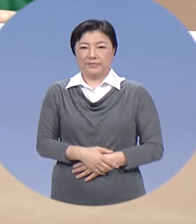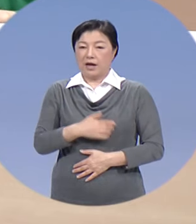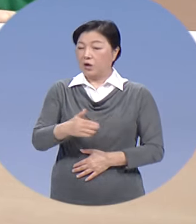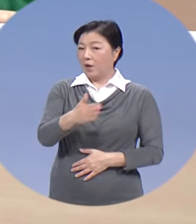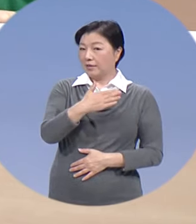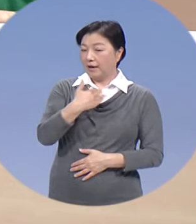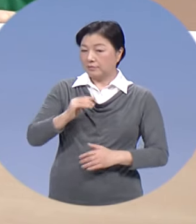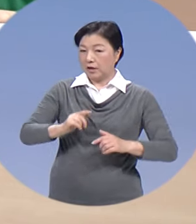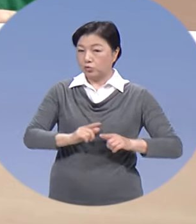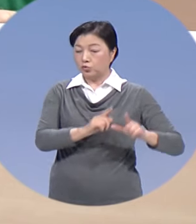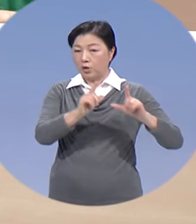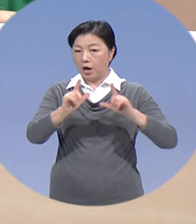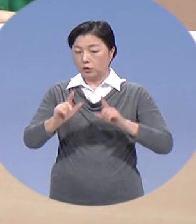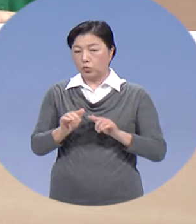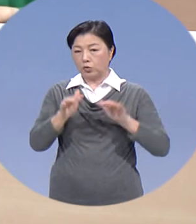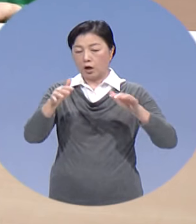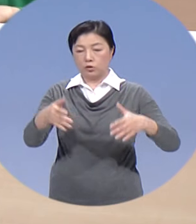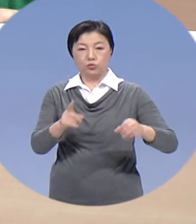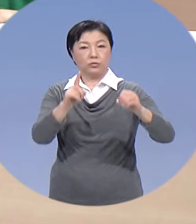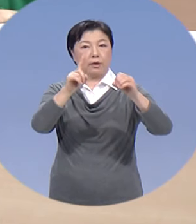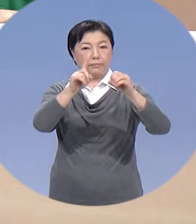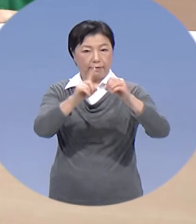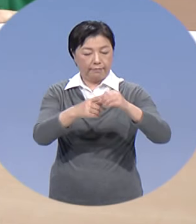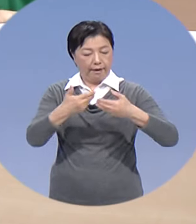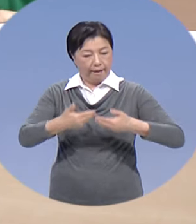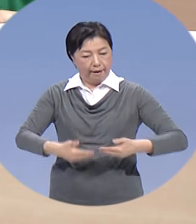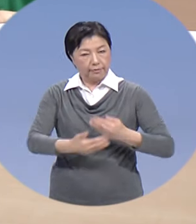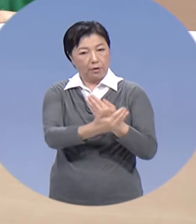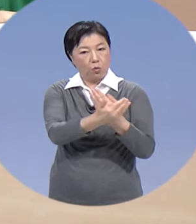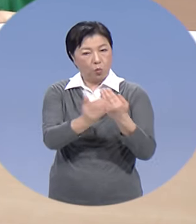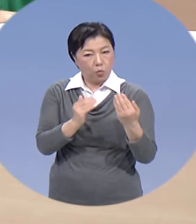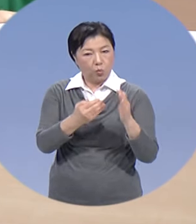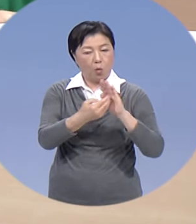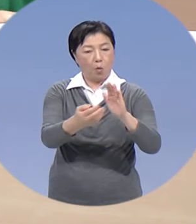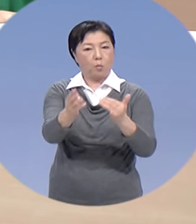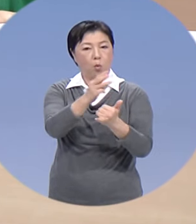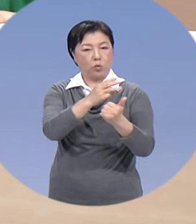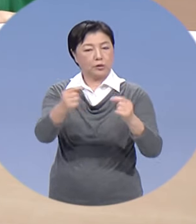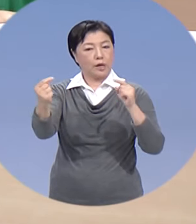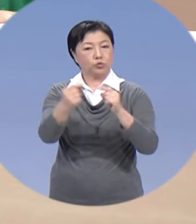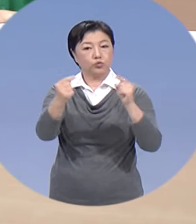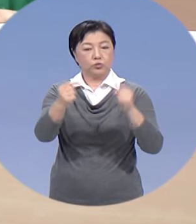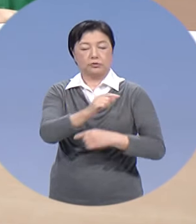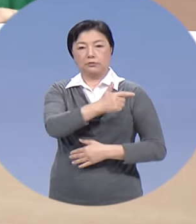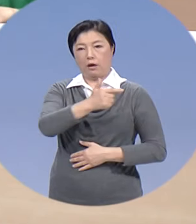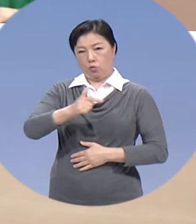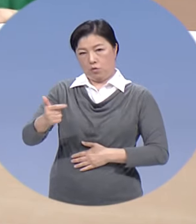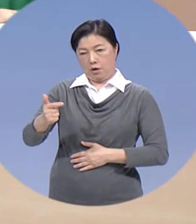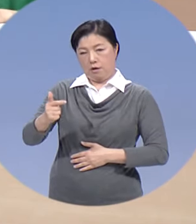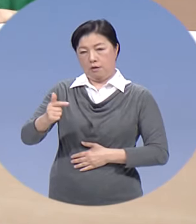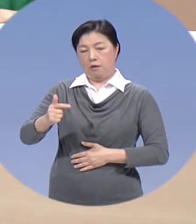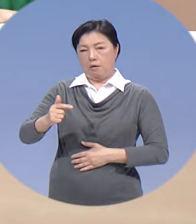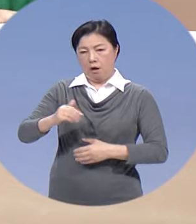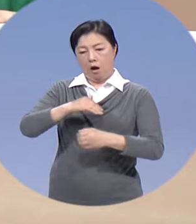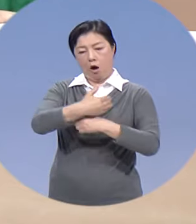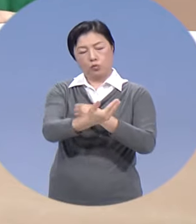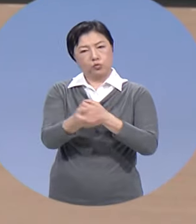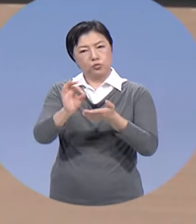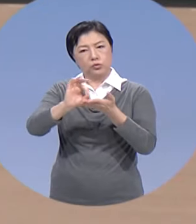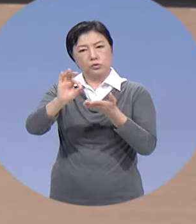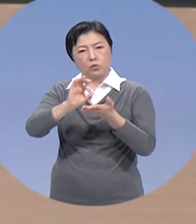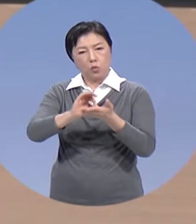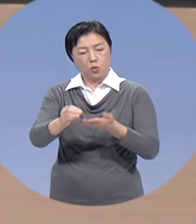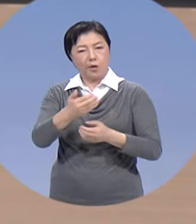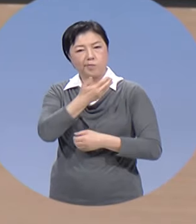私たちの暮らしを豊かにするために、安全保障や防災、通信などで宇宙利用の重要性が増しています